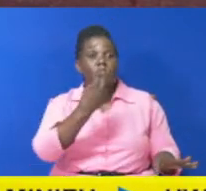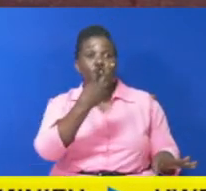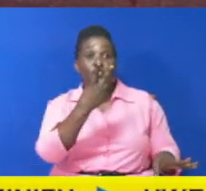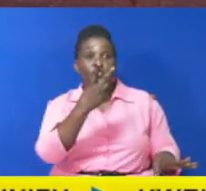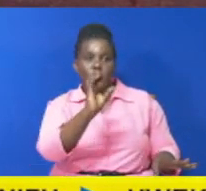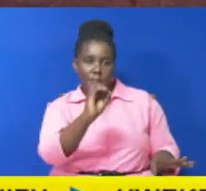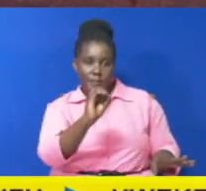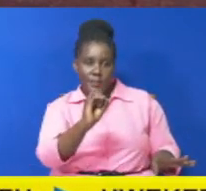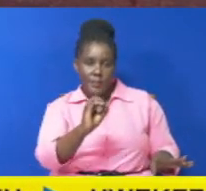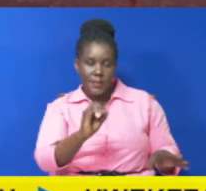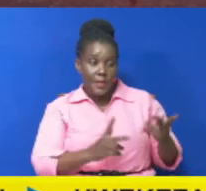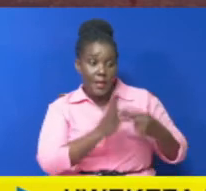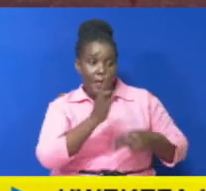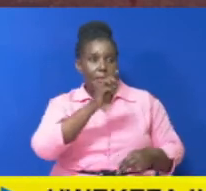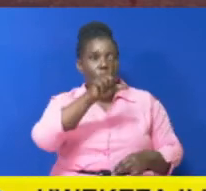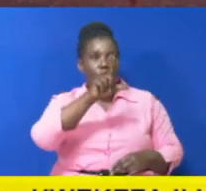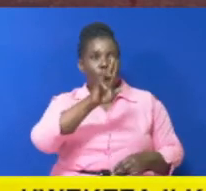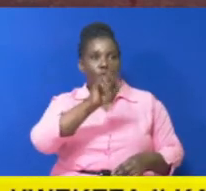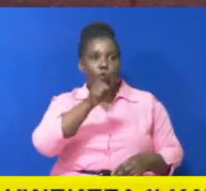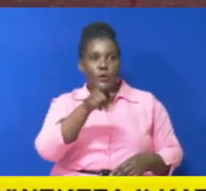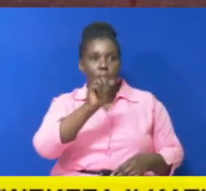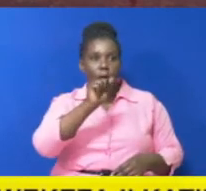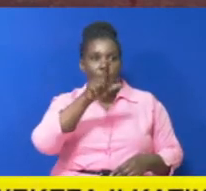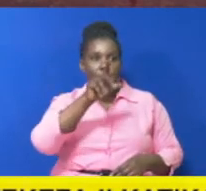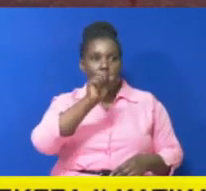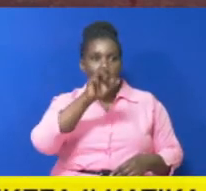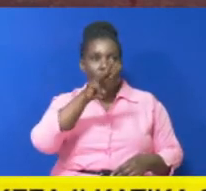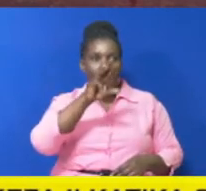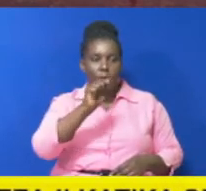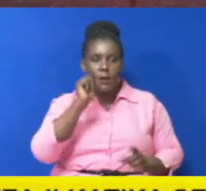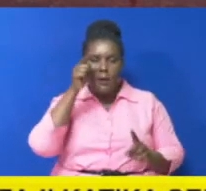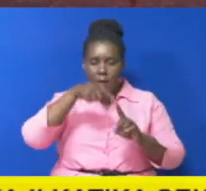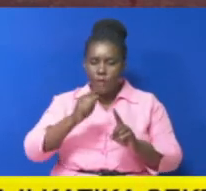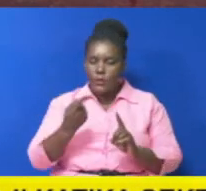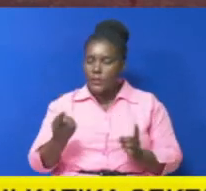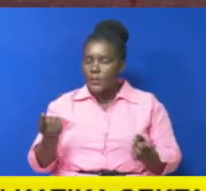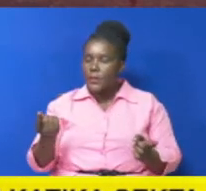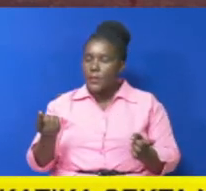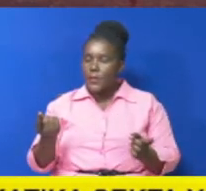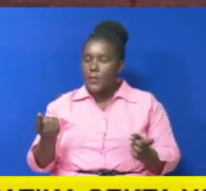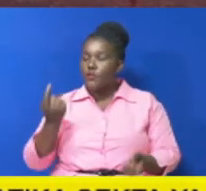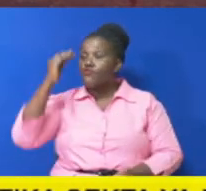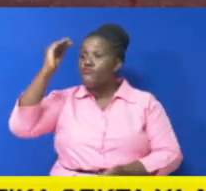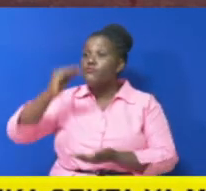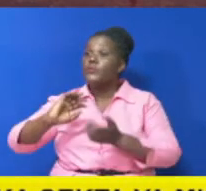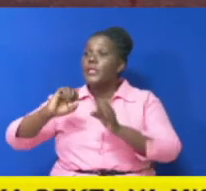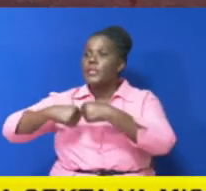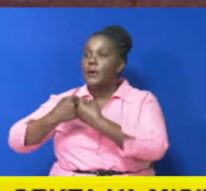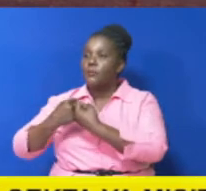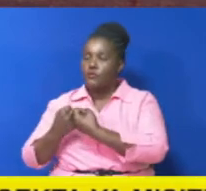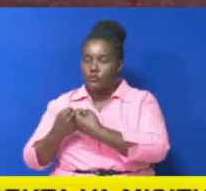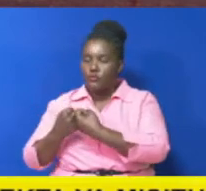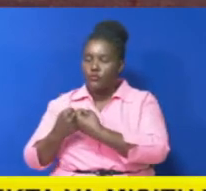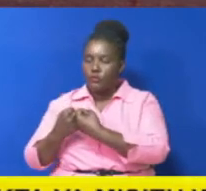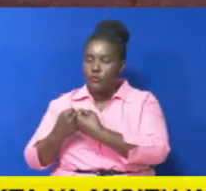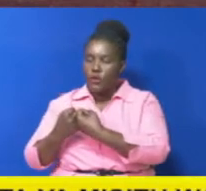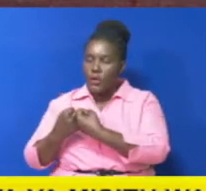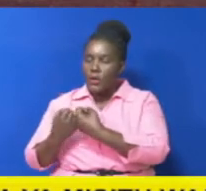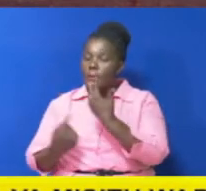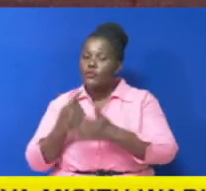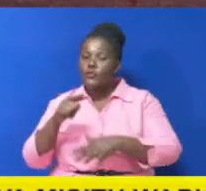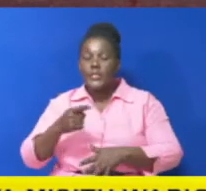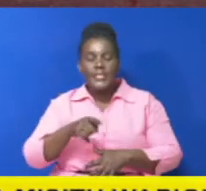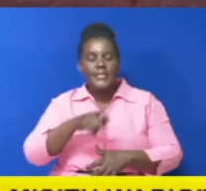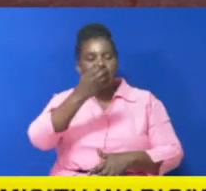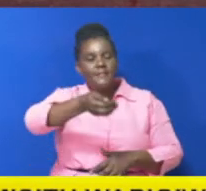Lugarawa wilani Ludewa mkoani Njombe, ili kumaliza changamoto ya uendeshaji wa mitambo ya mradi huo unaosababisha umeme kukatika kwa